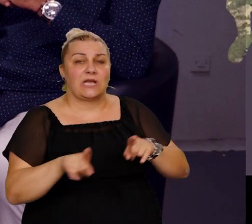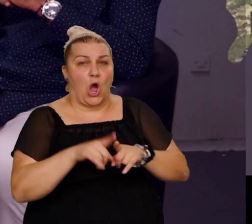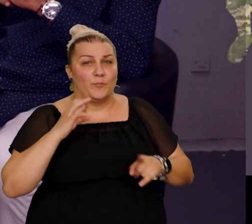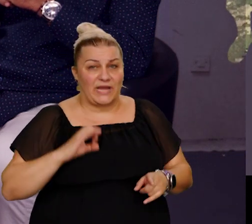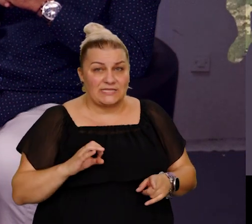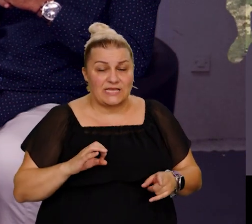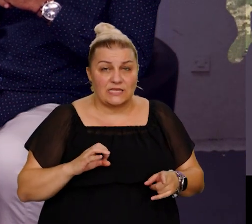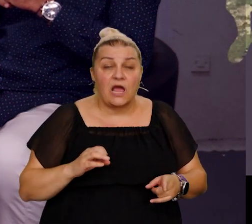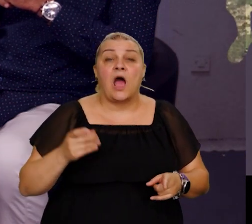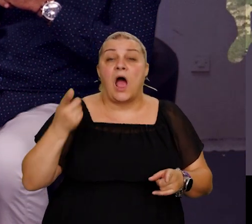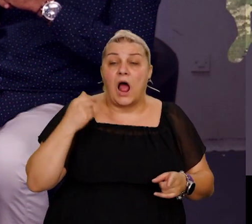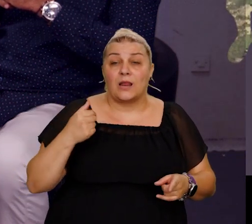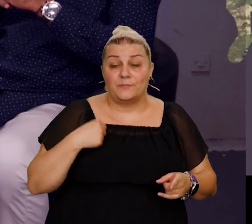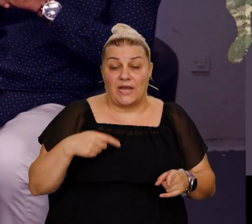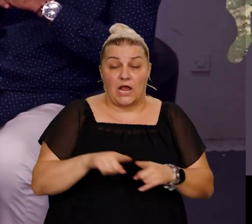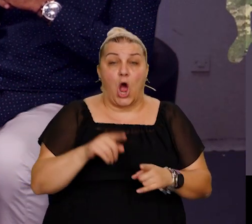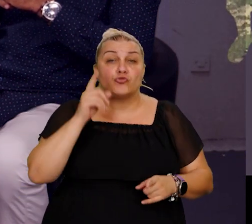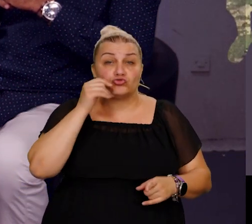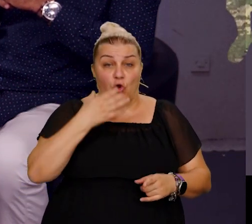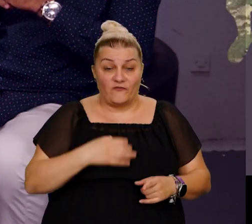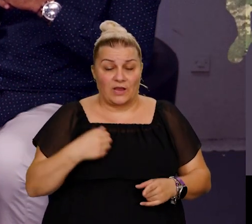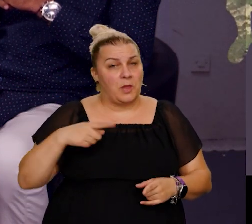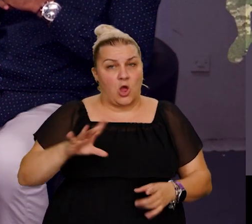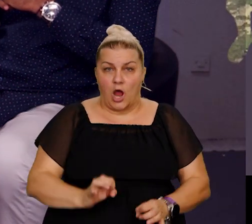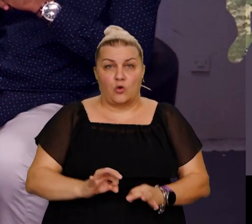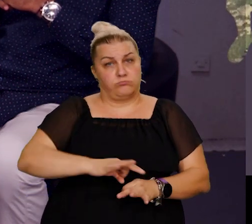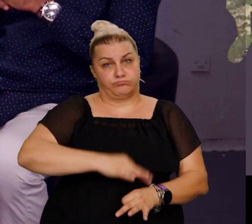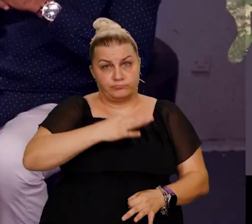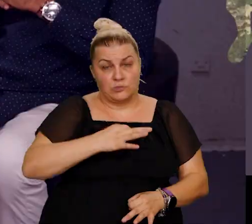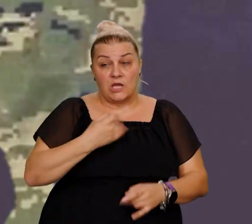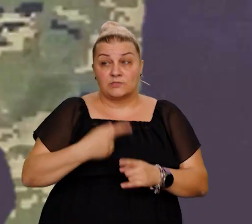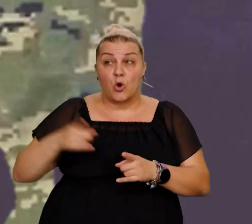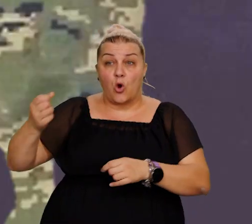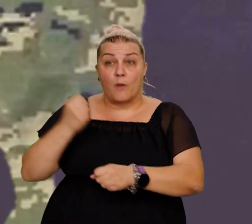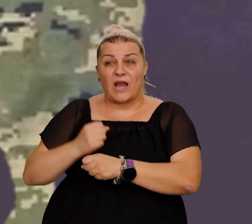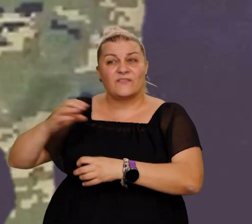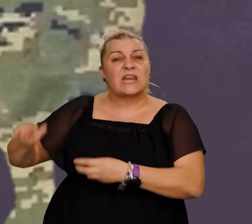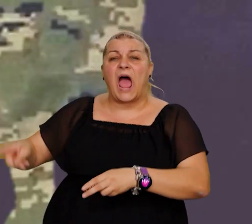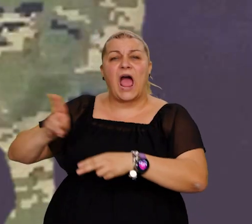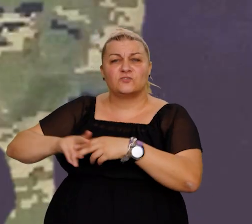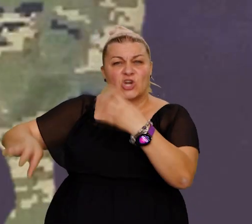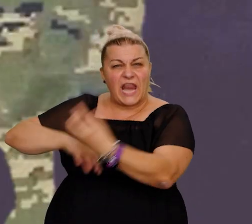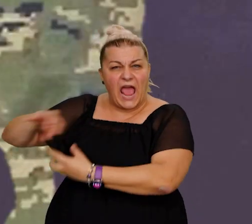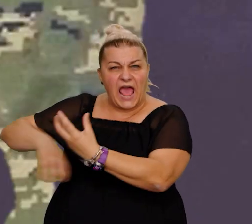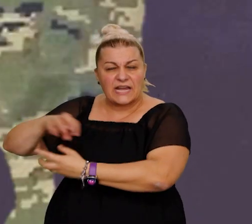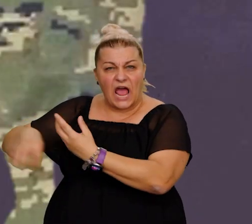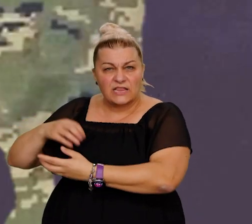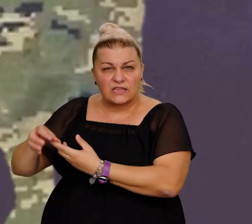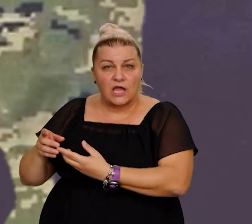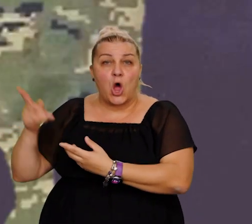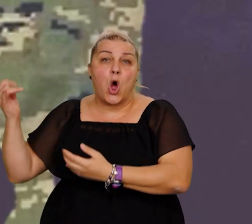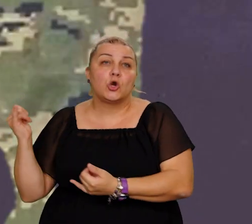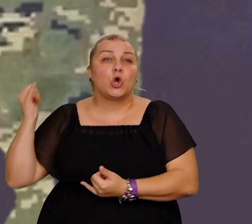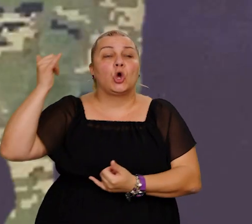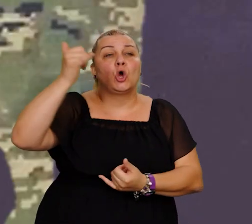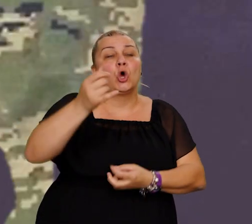on to treba, ne treba to. Ali mene kao čovjeka to vrijeđa, da onaj koji pravi najveći nered, možda najveći nered, najveću smutnju... Gostuje